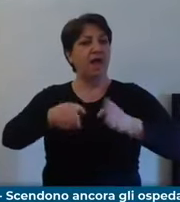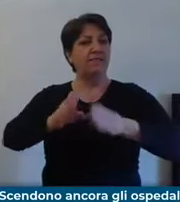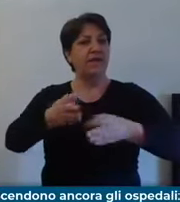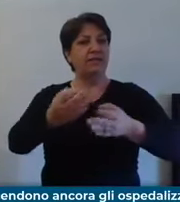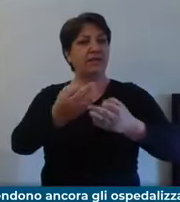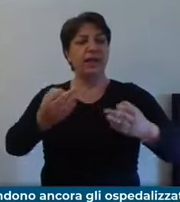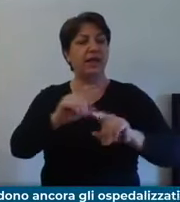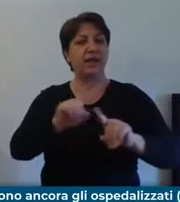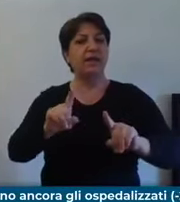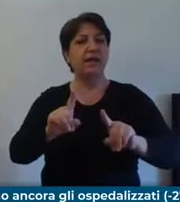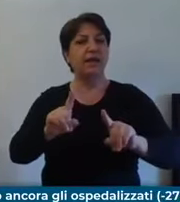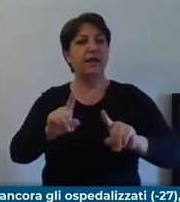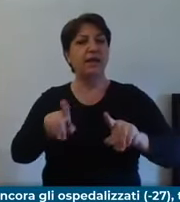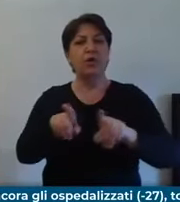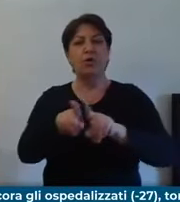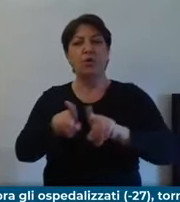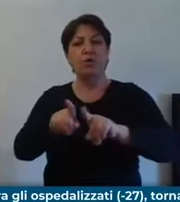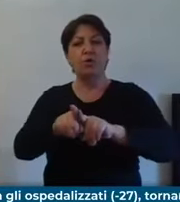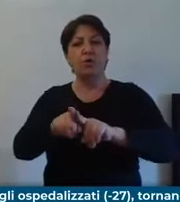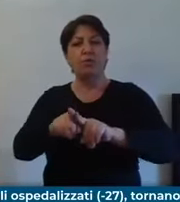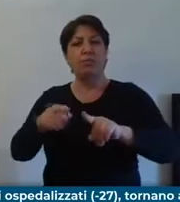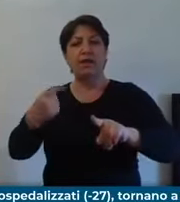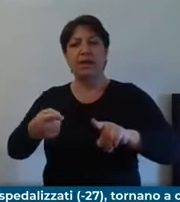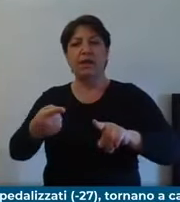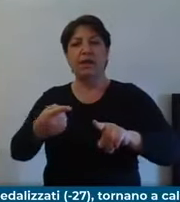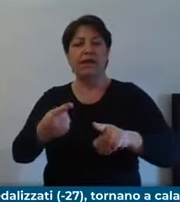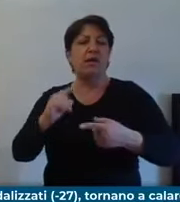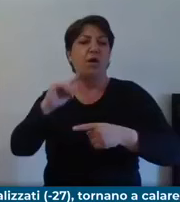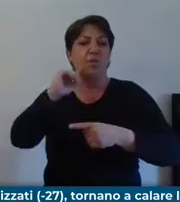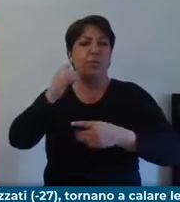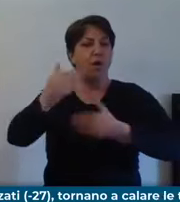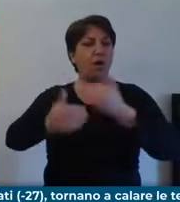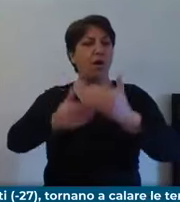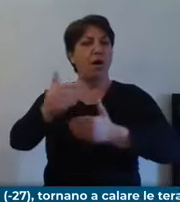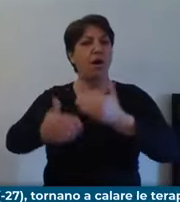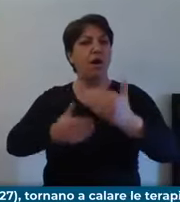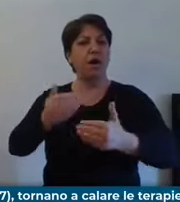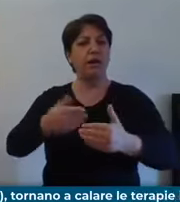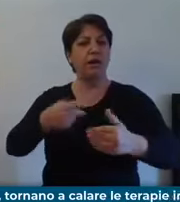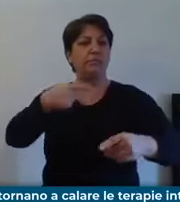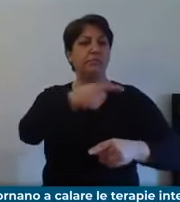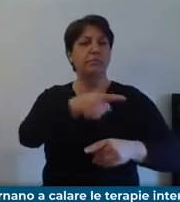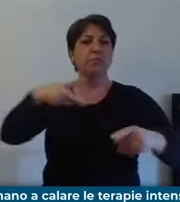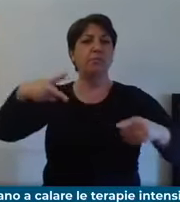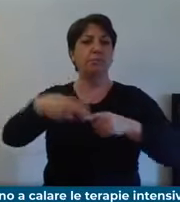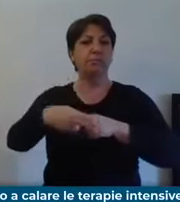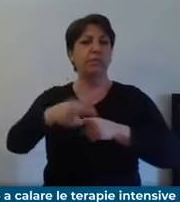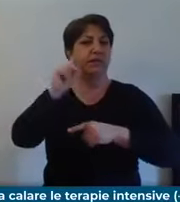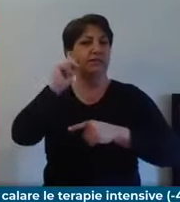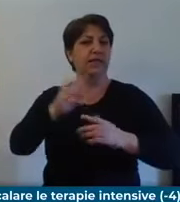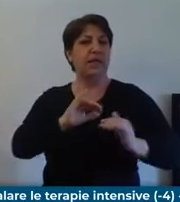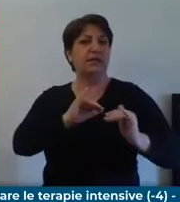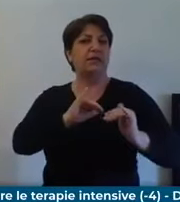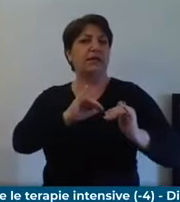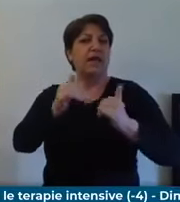da questa emergenza più in fretta possibile. Quindi il messaggio è molto chiaro. Noi, oltre ai controlli che fa già